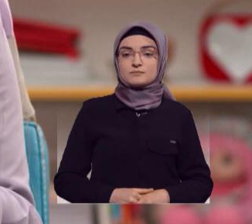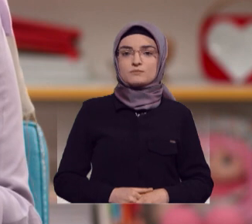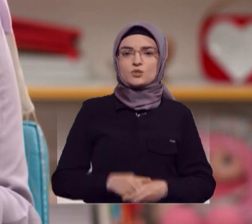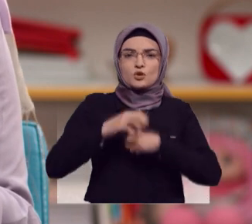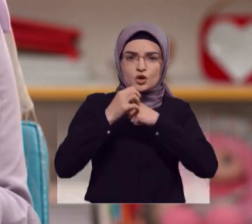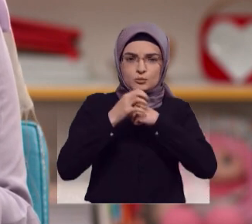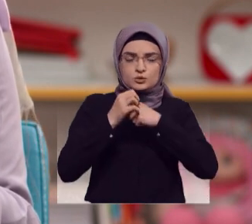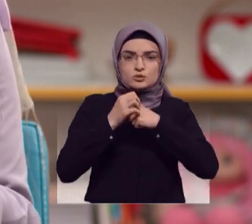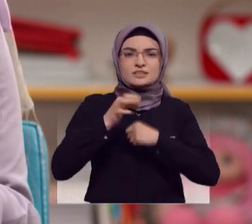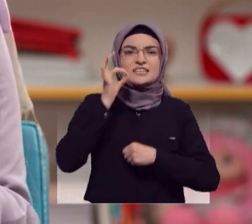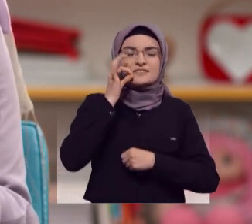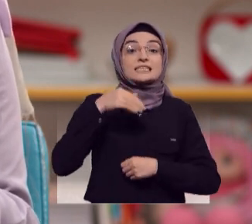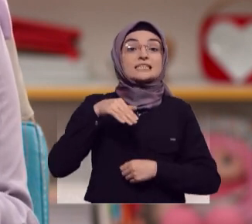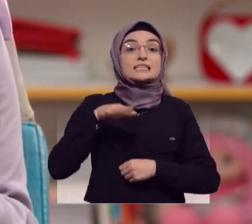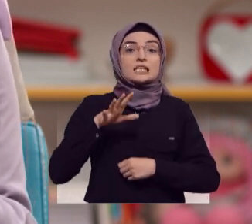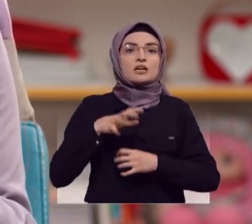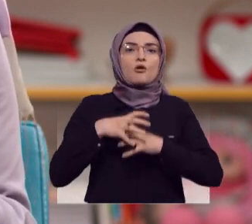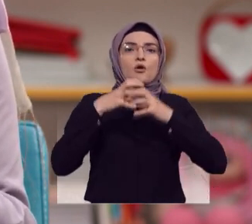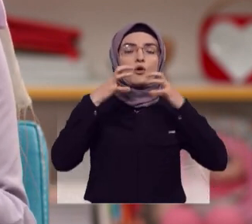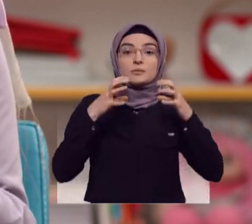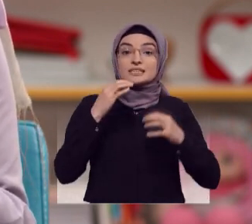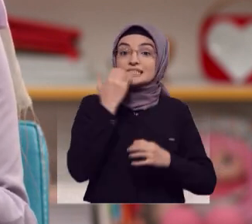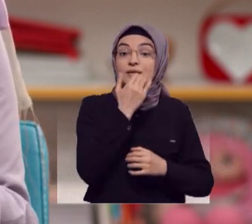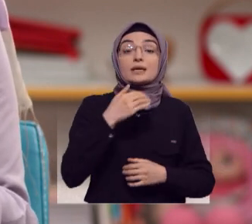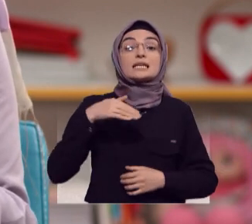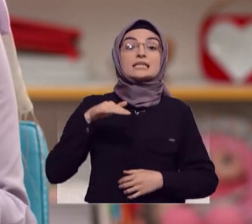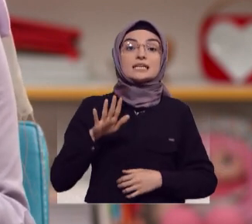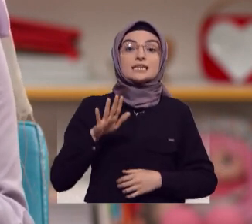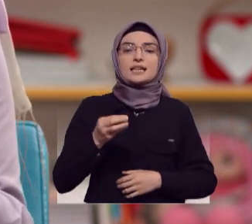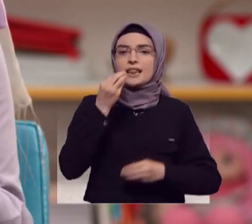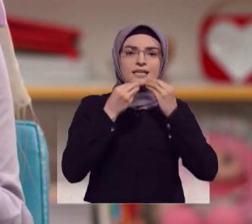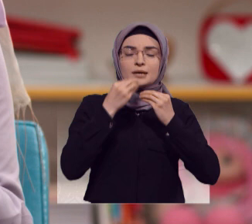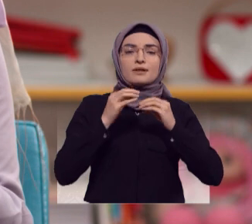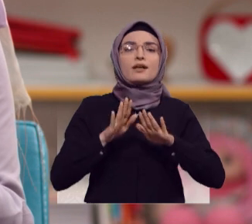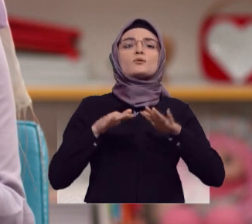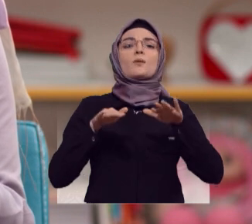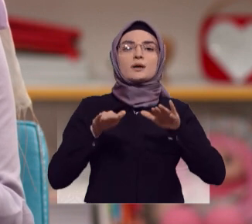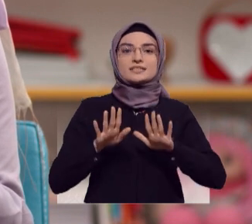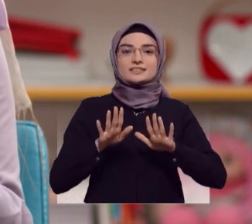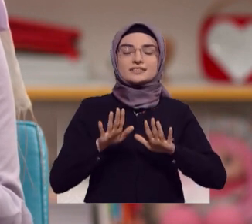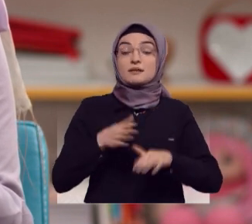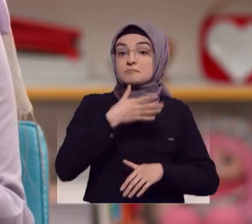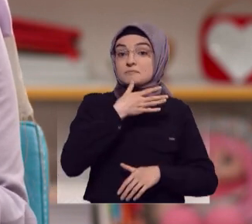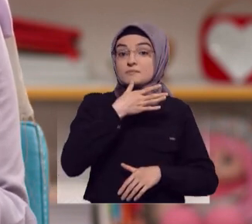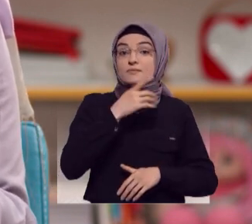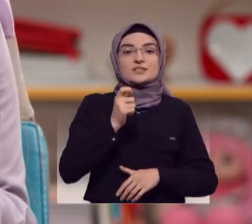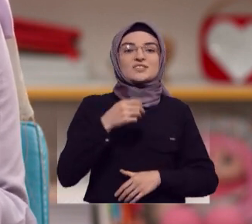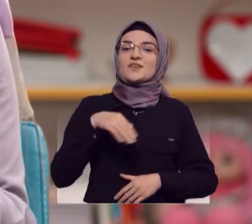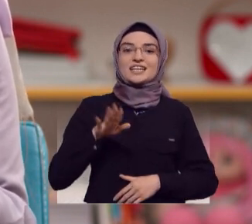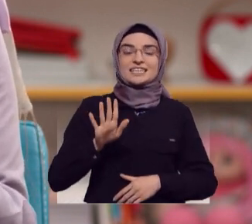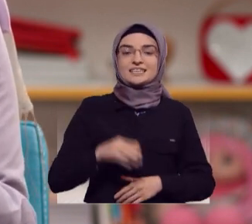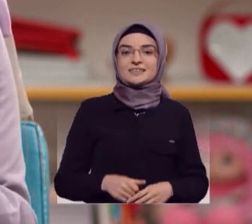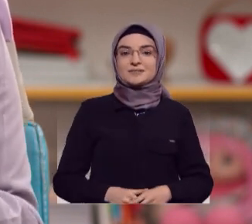Kabukludur fındık değil, kabarıktır peynir değil. Yemeden duramazsın, bilinmesi güç